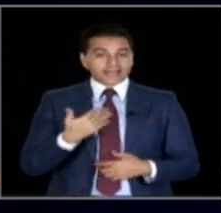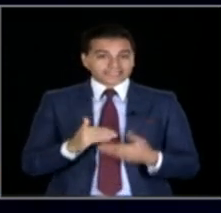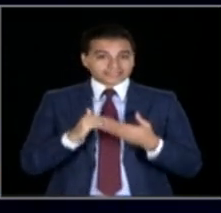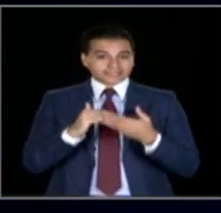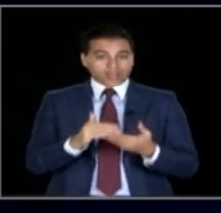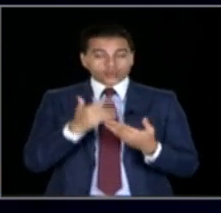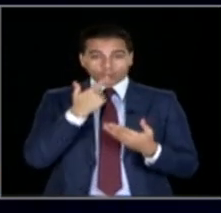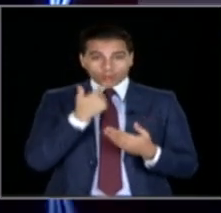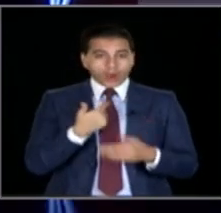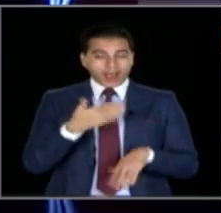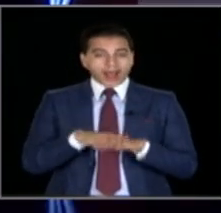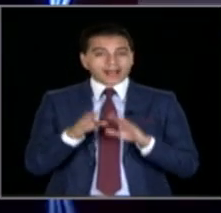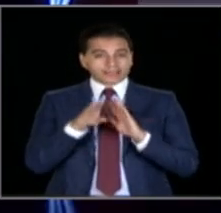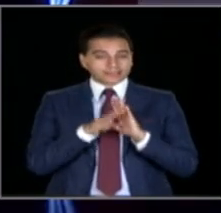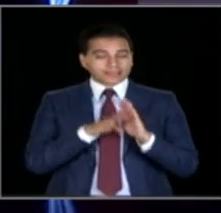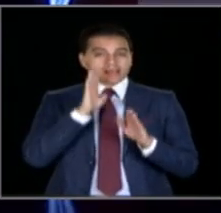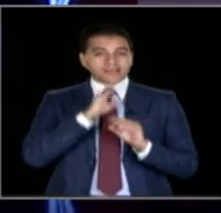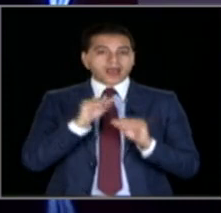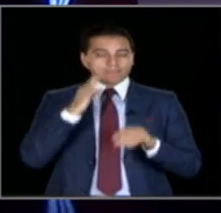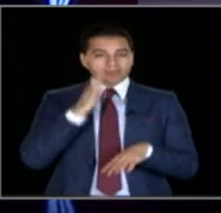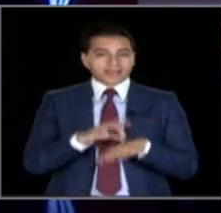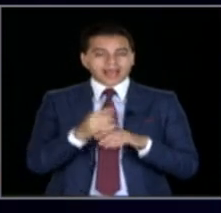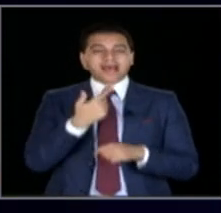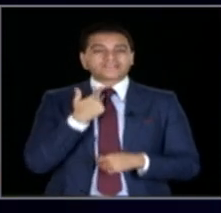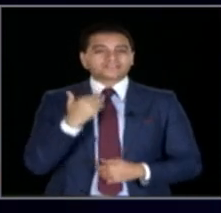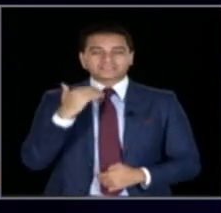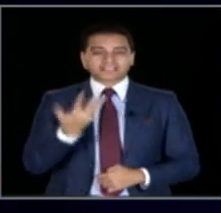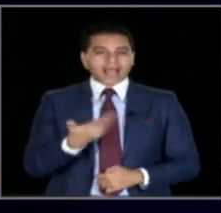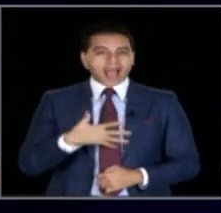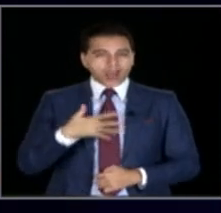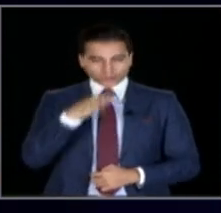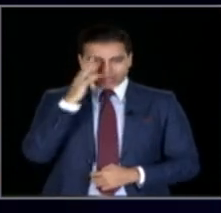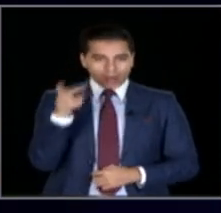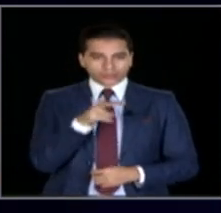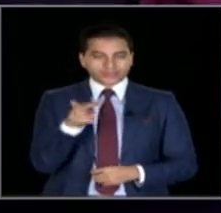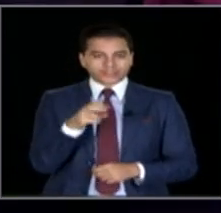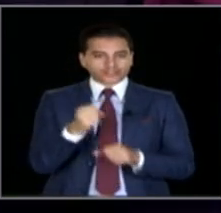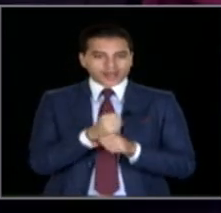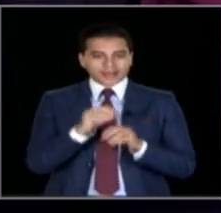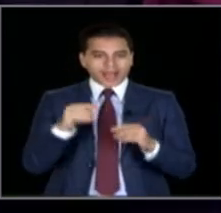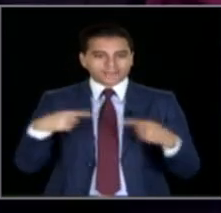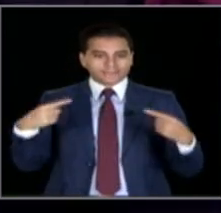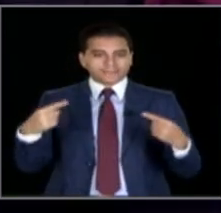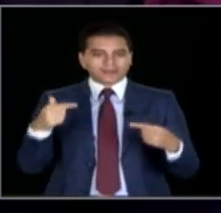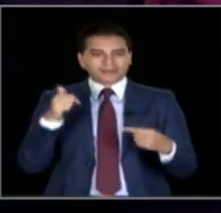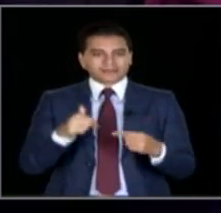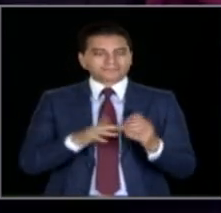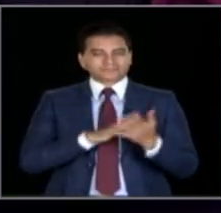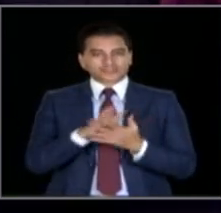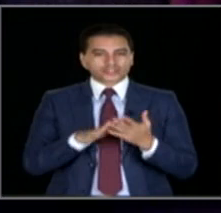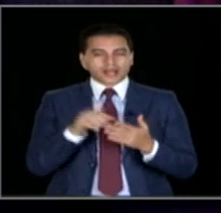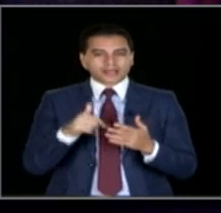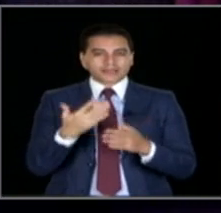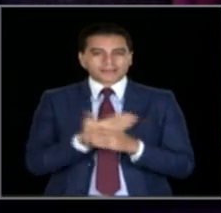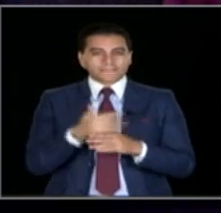تساعدكوا في ان انتوا تعلموا ناس تانية، ايه اللي ممكن تحتاجوه؟ للأسف الآلات